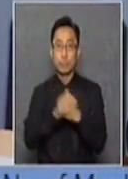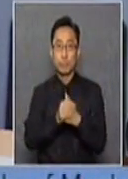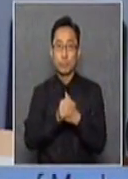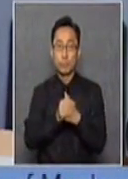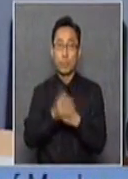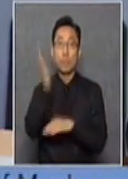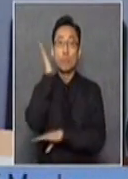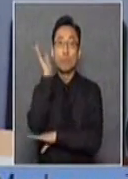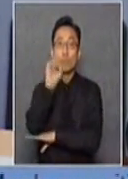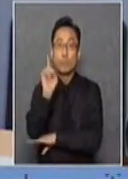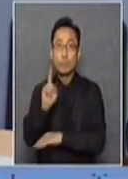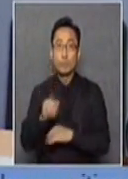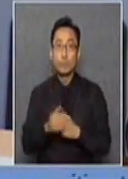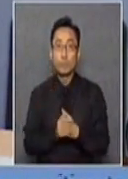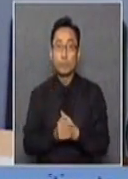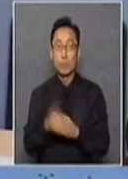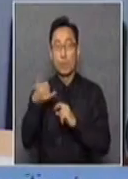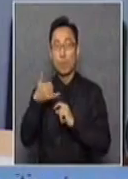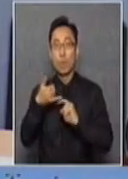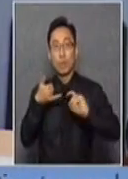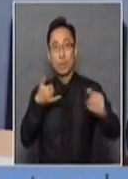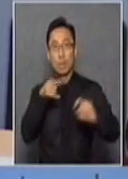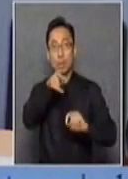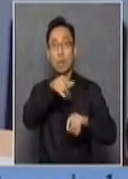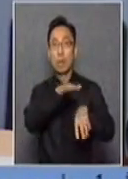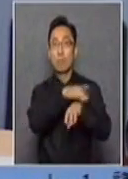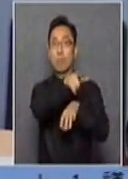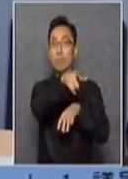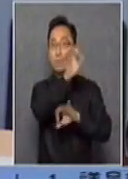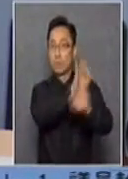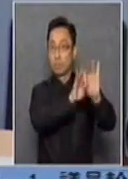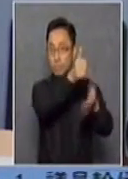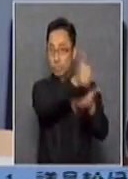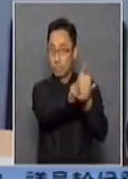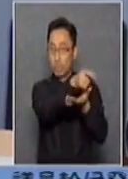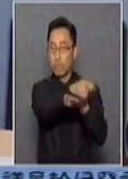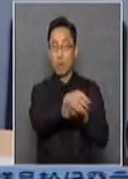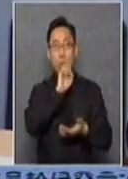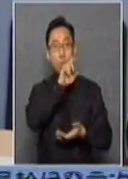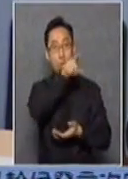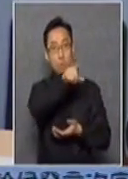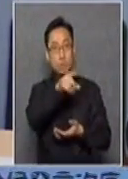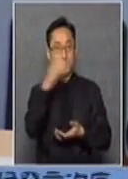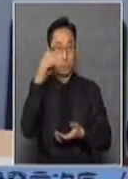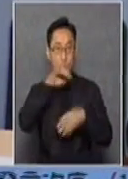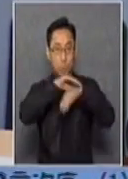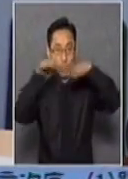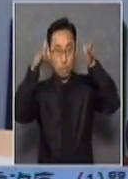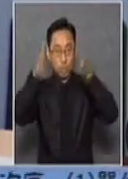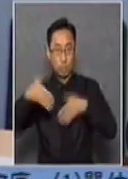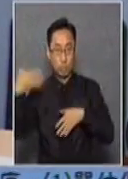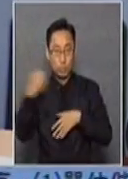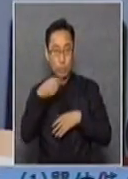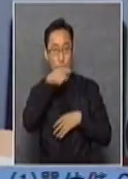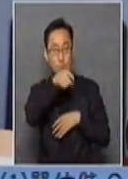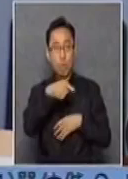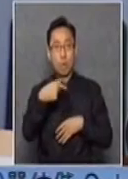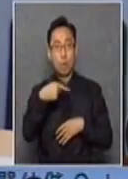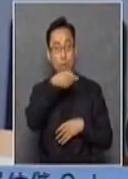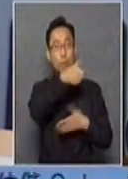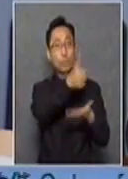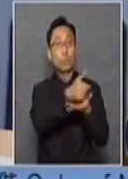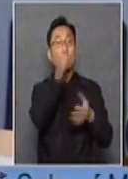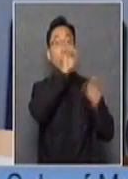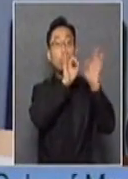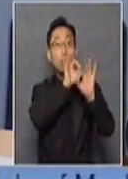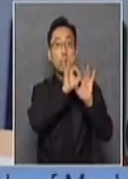詞，我打電話給他，他剛剛在新加坡，我說喂局長怎樣啊，我在新加坡，我說喂我見曾